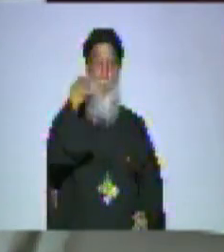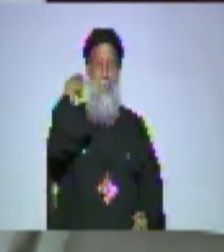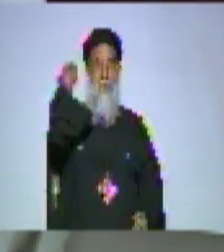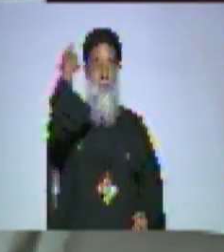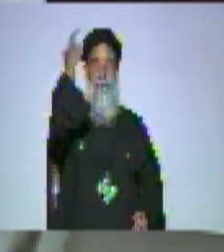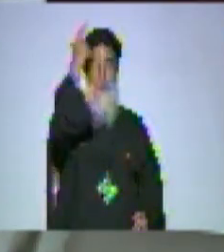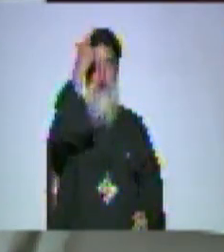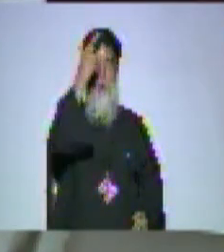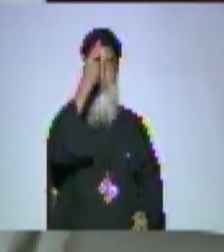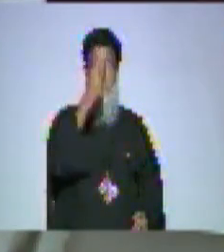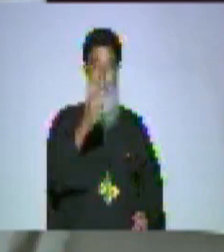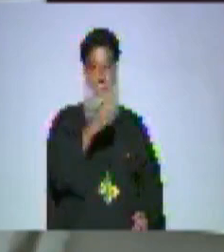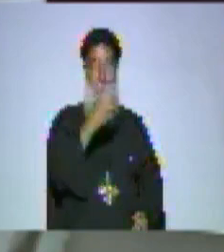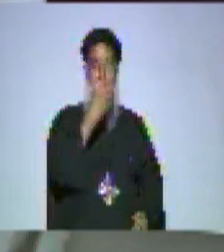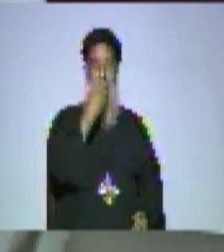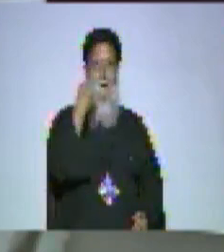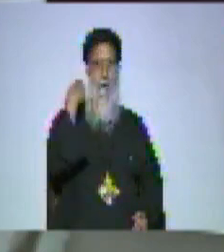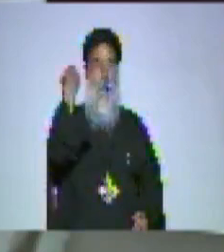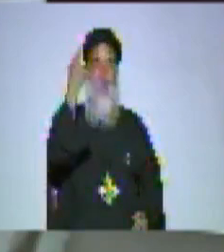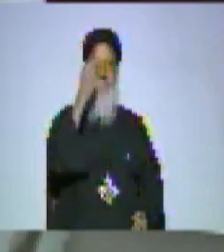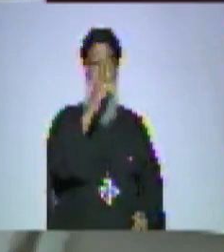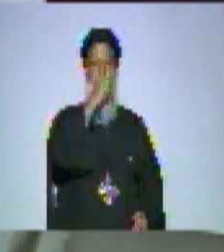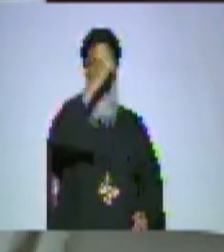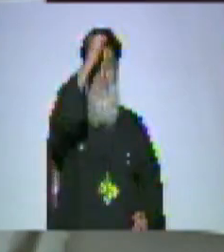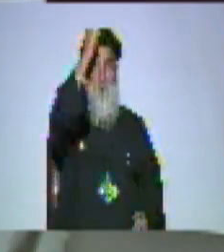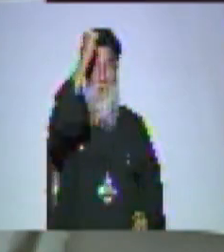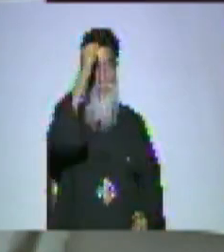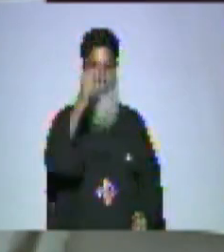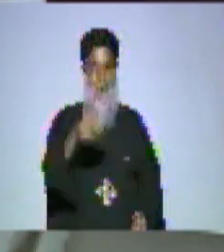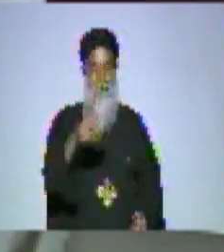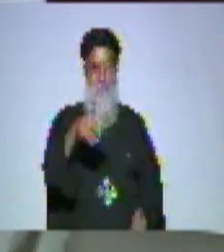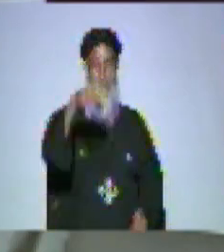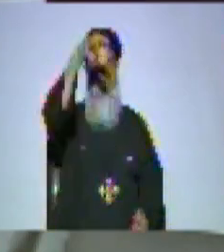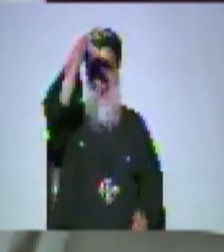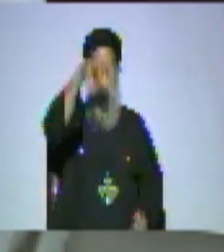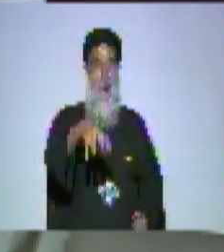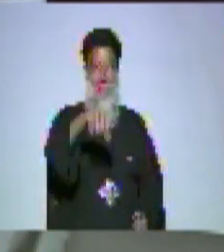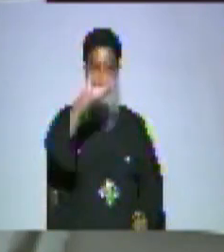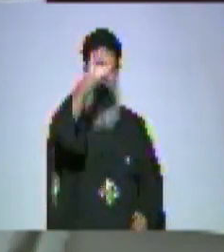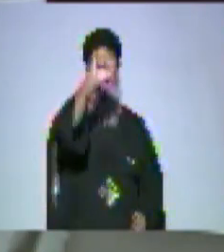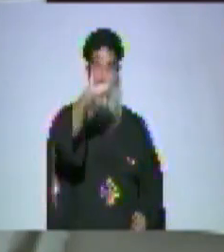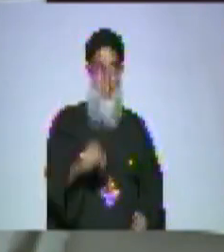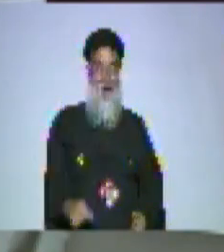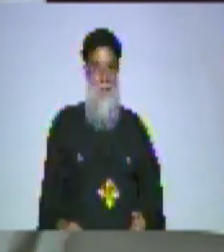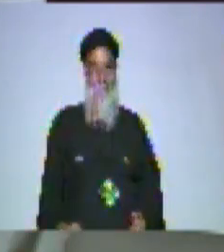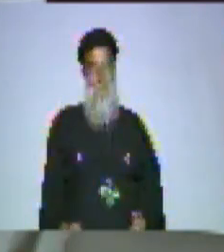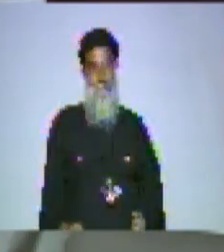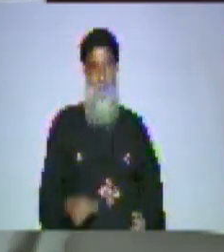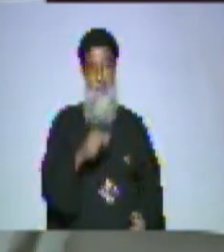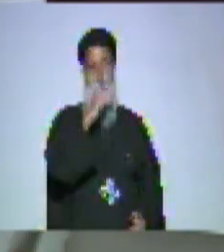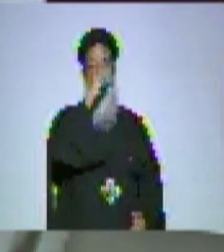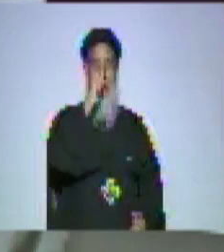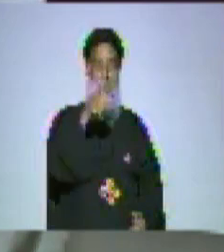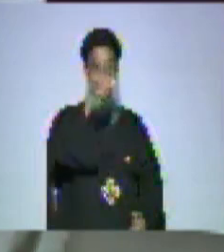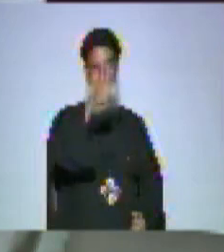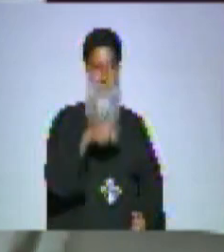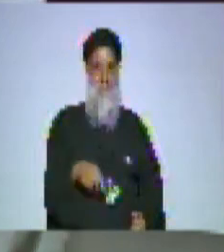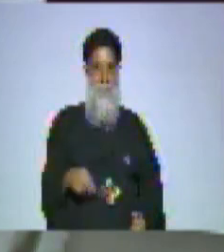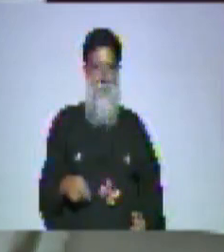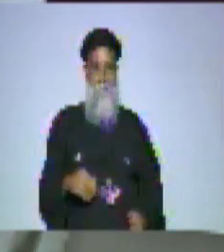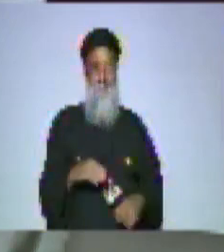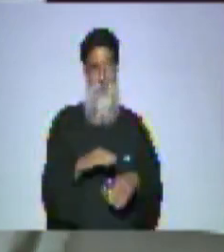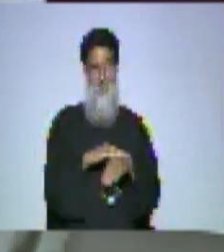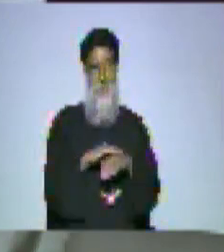الروح القدس يوم العيد القومي للمحافظه اللي انا هترسم عليها محافظه المنوفيه فهو